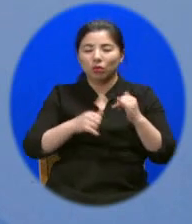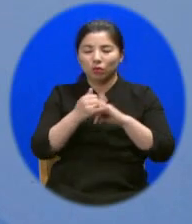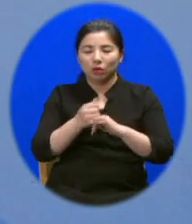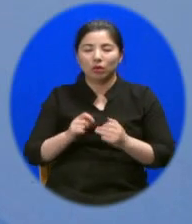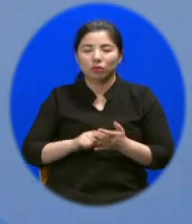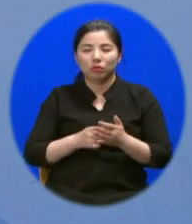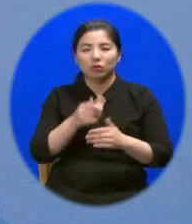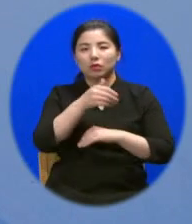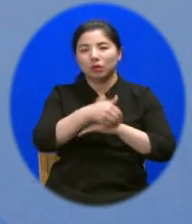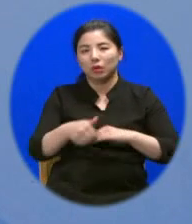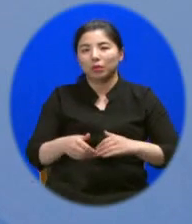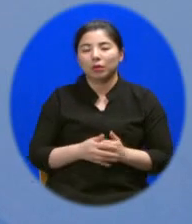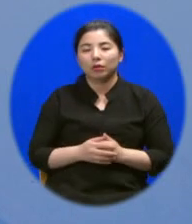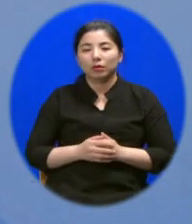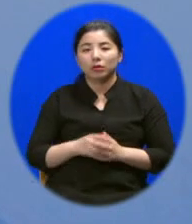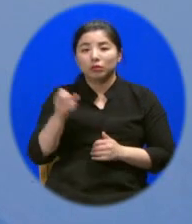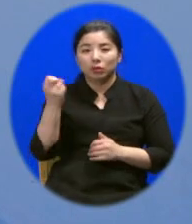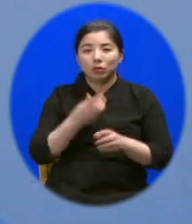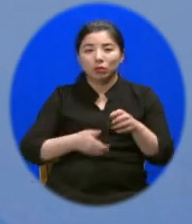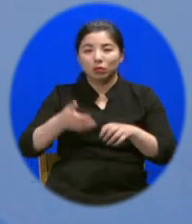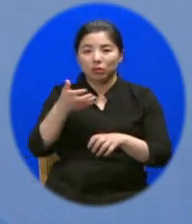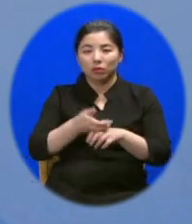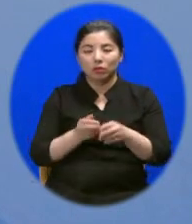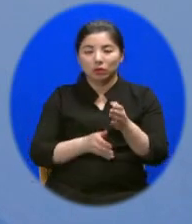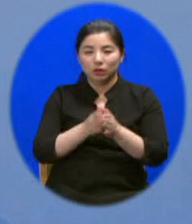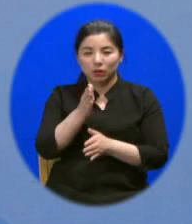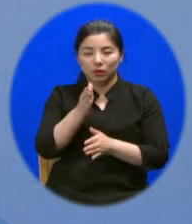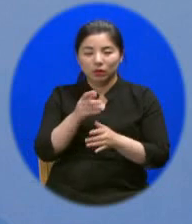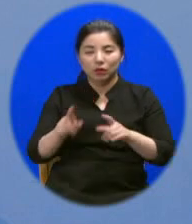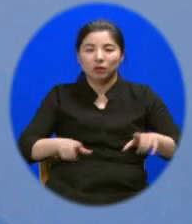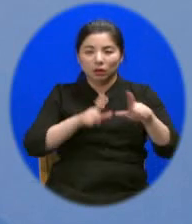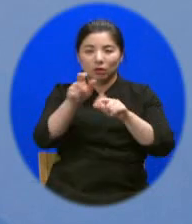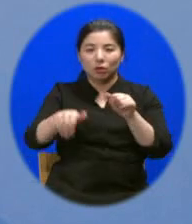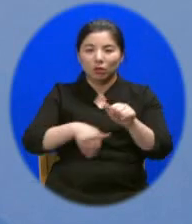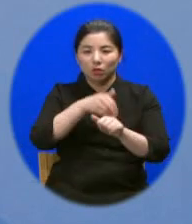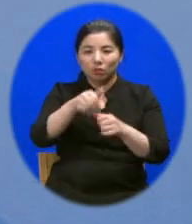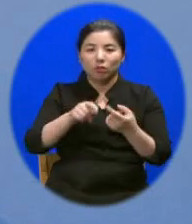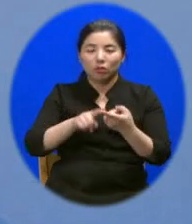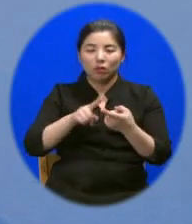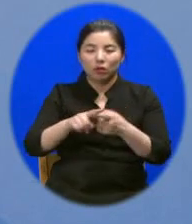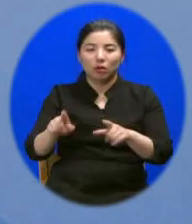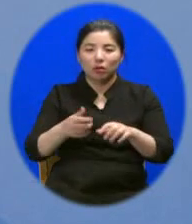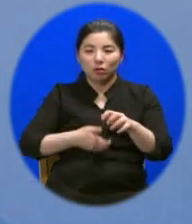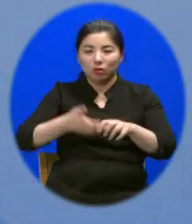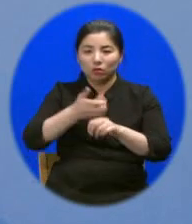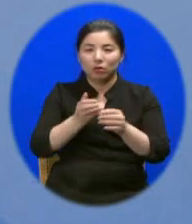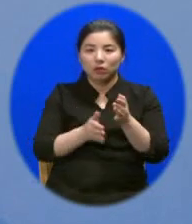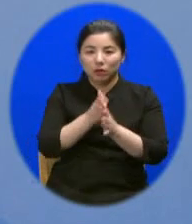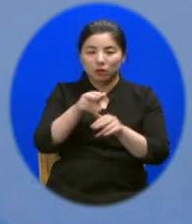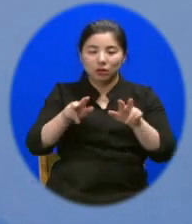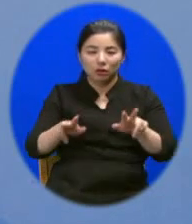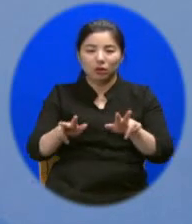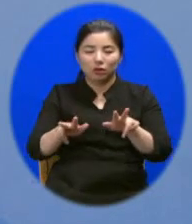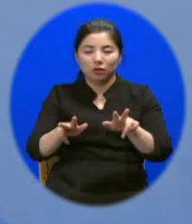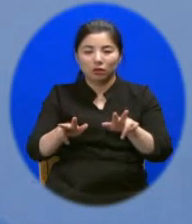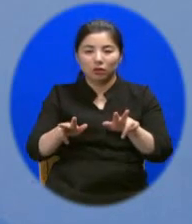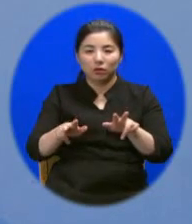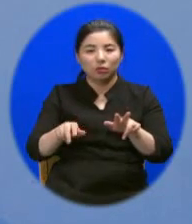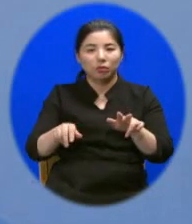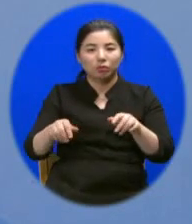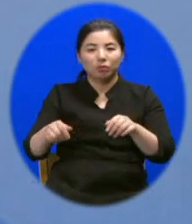추진을 할 계획입니다 또한 혁신도시 정주여건 부분에 관해서도 혁신도시가 지금 배후도시 없이 건설 되었기